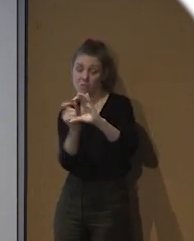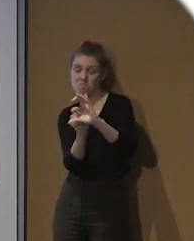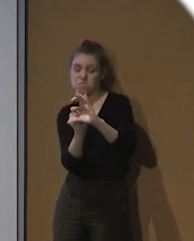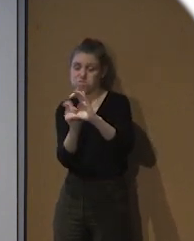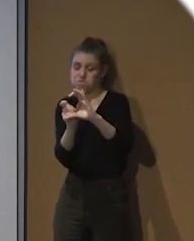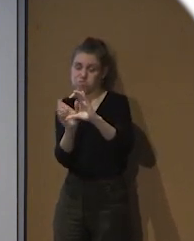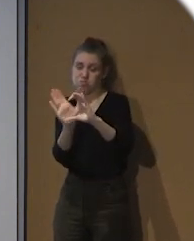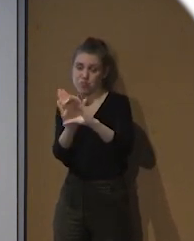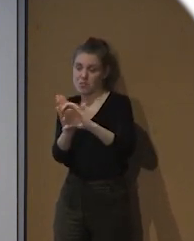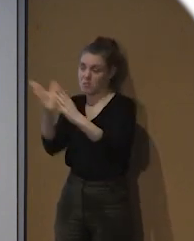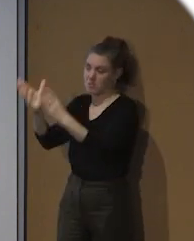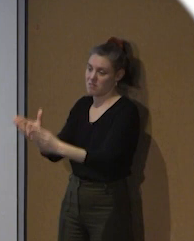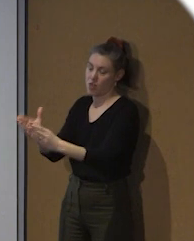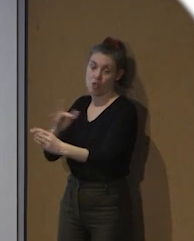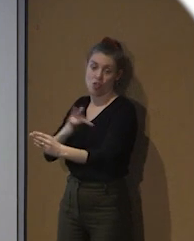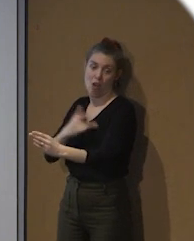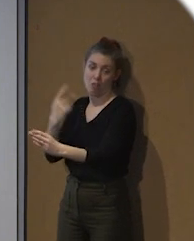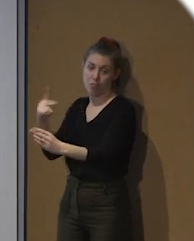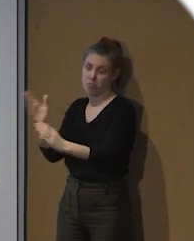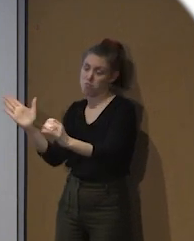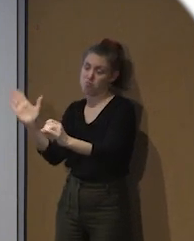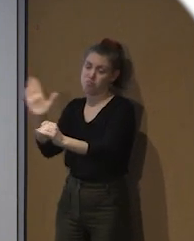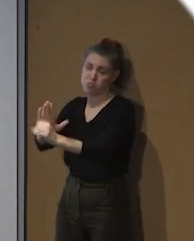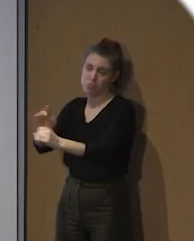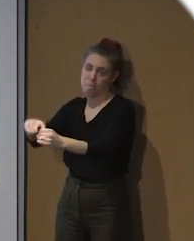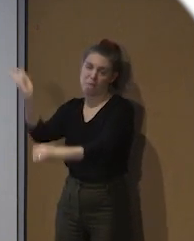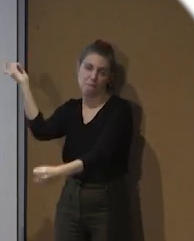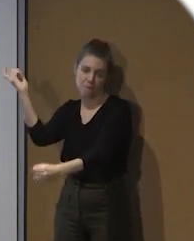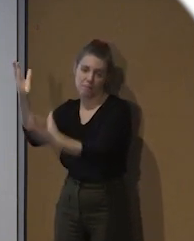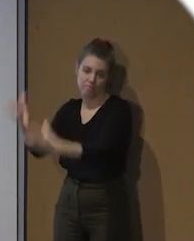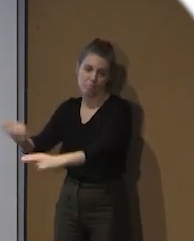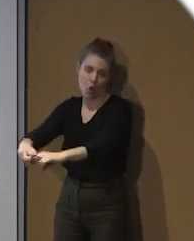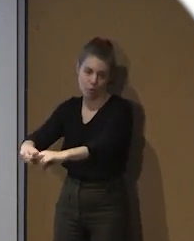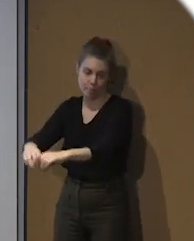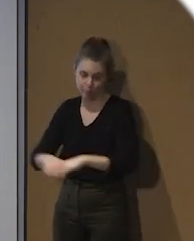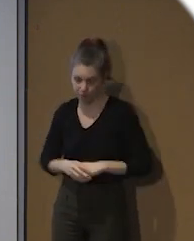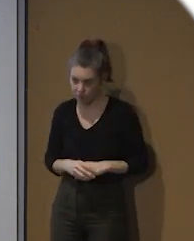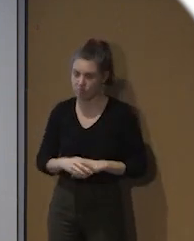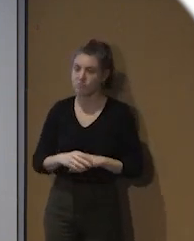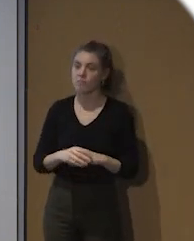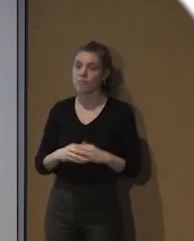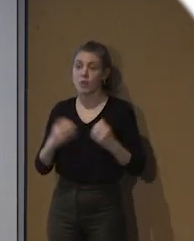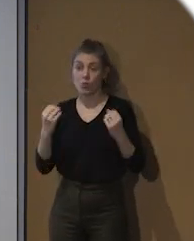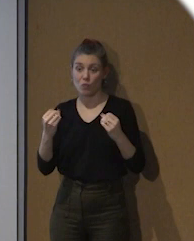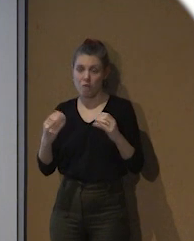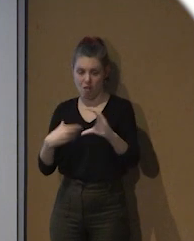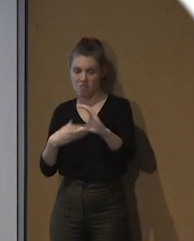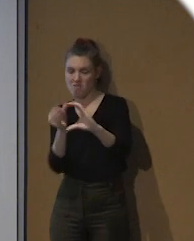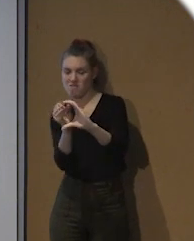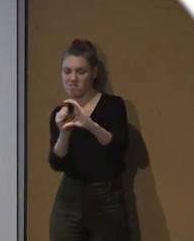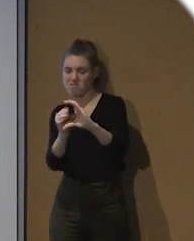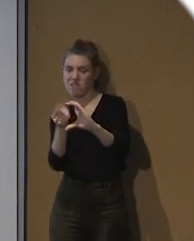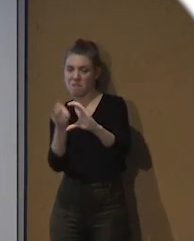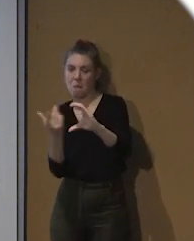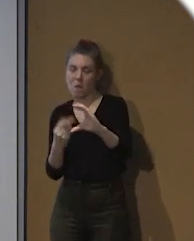crampe du muscle du cœur. 3 facteurs favorisent les plaques de graisse dans les artères: le cholestérol, le